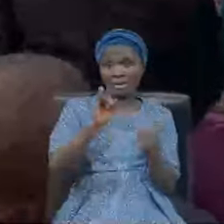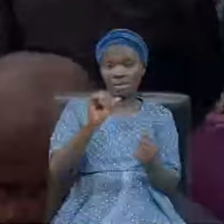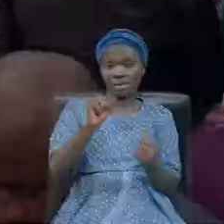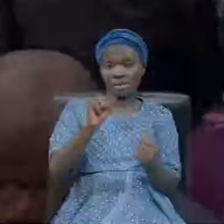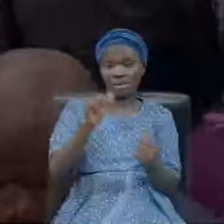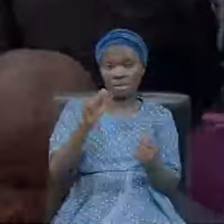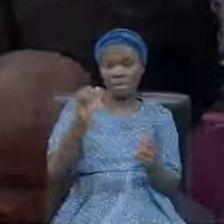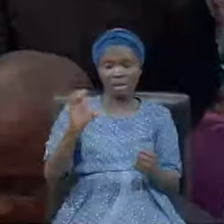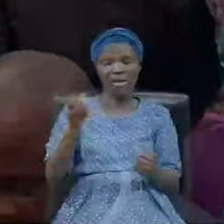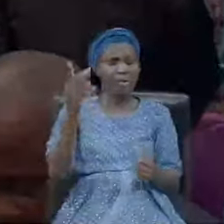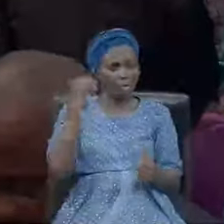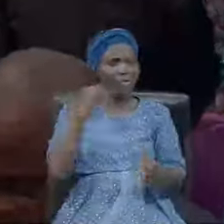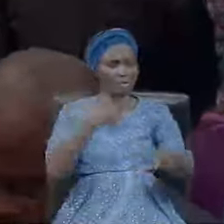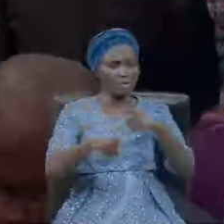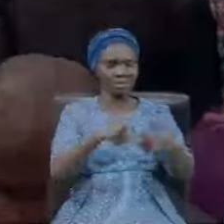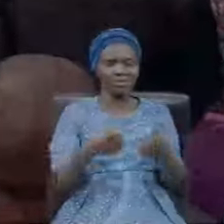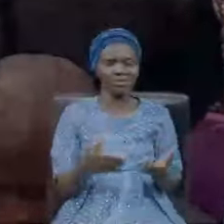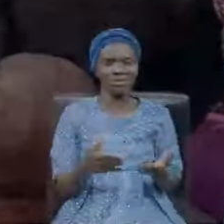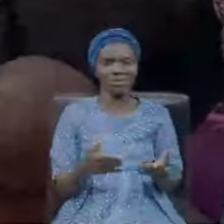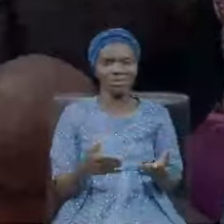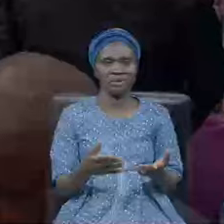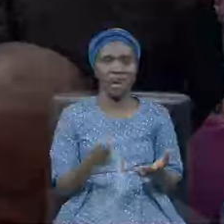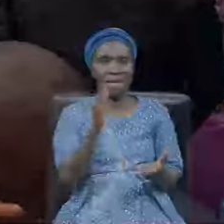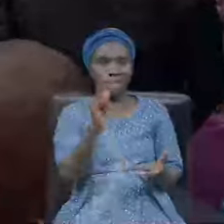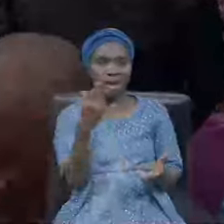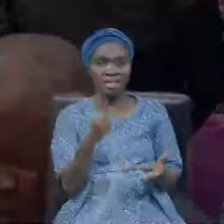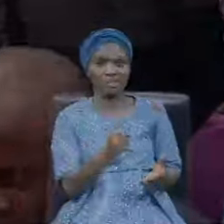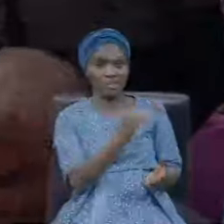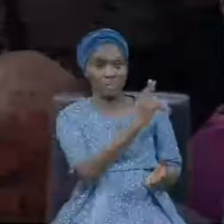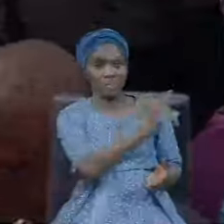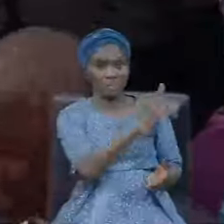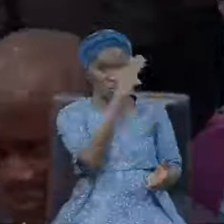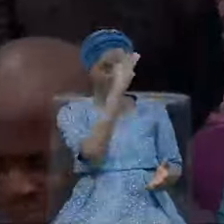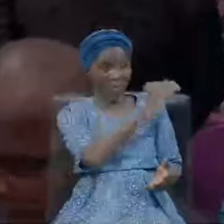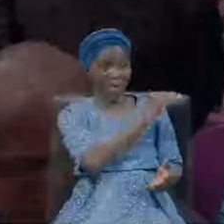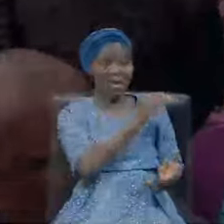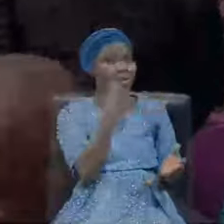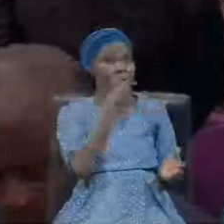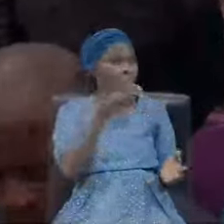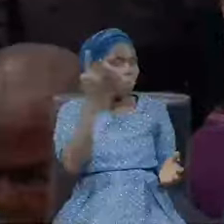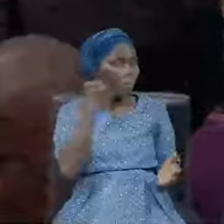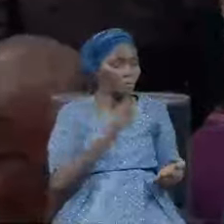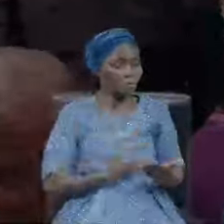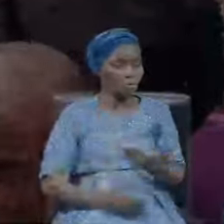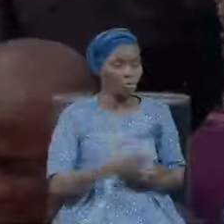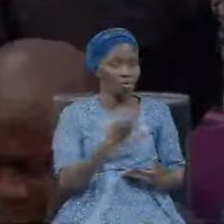Isaac était persécuté par celui-là qui est né de la chair.